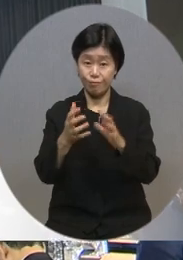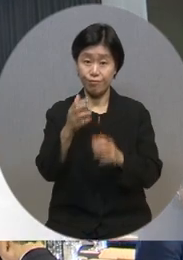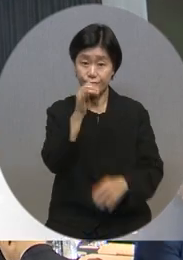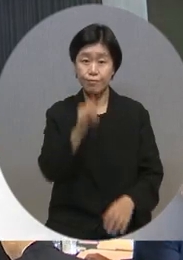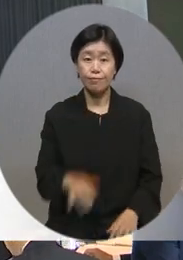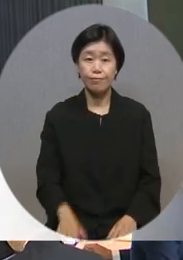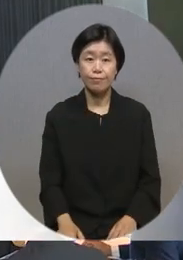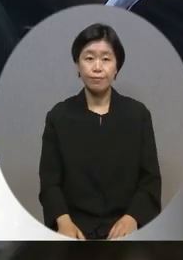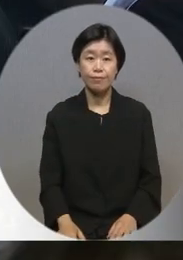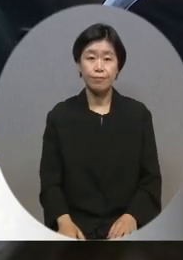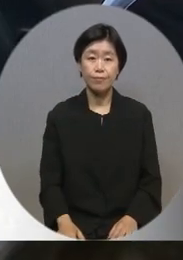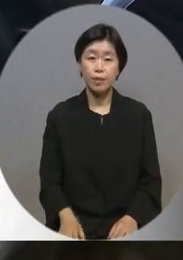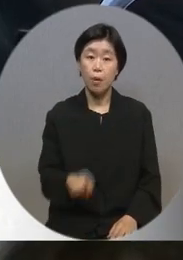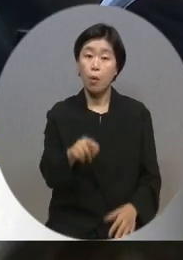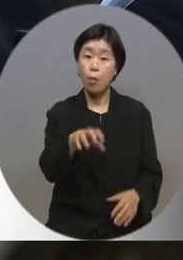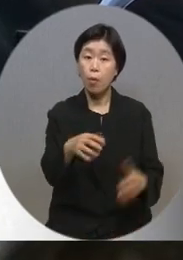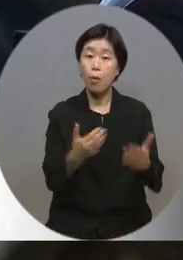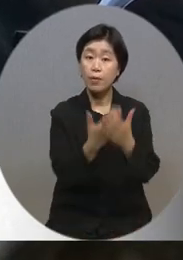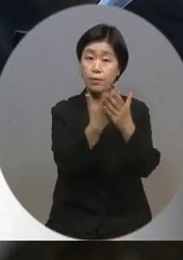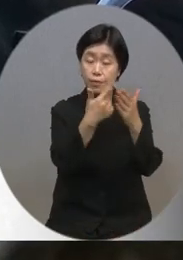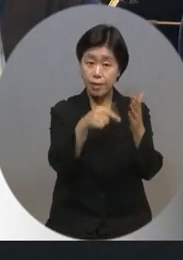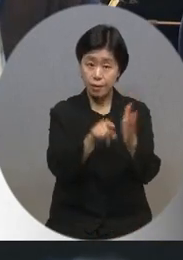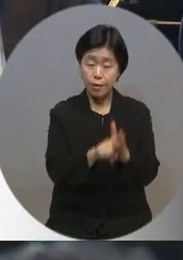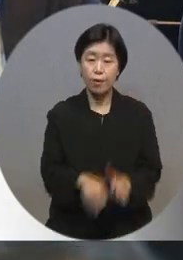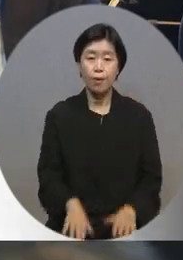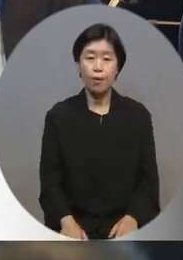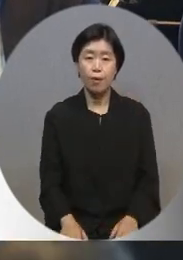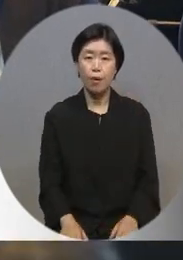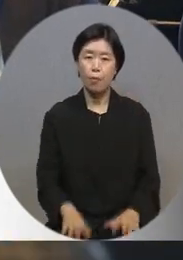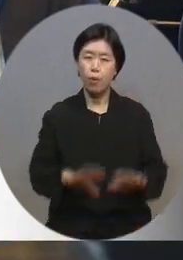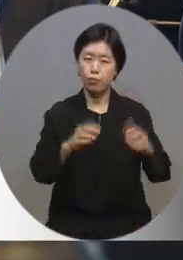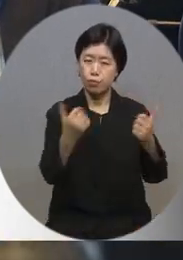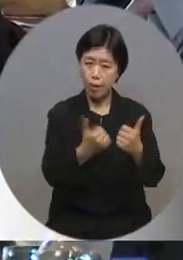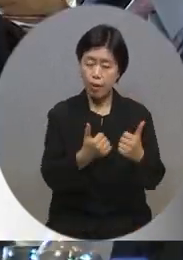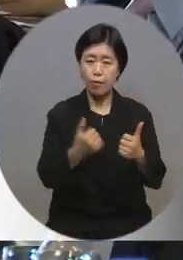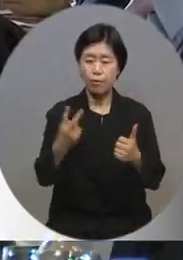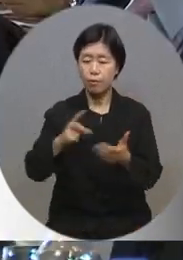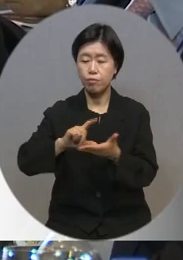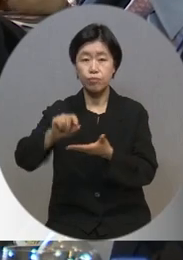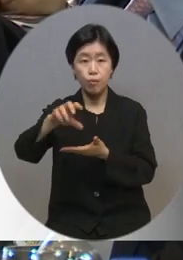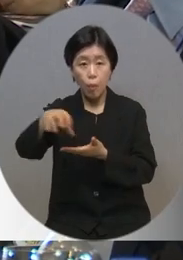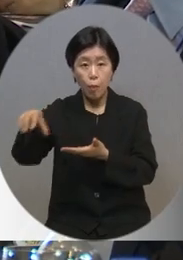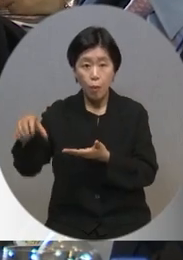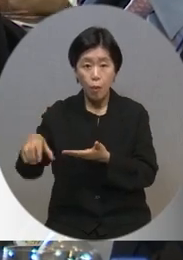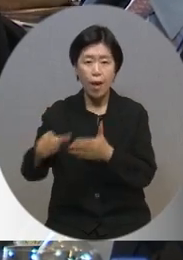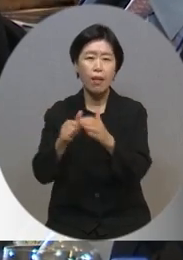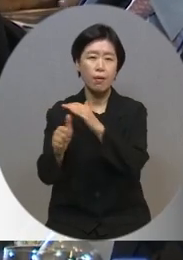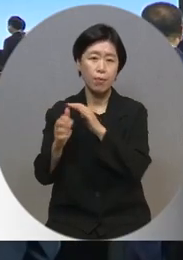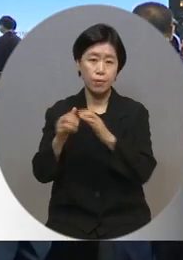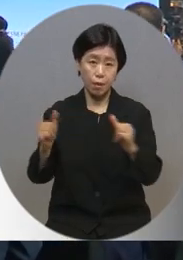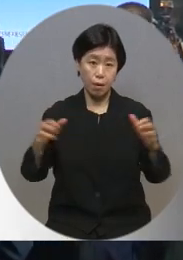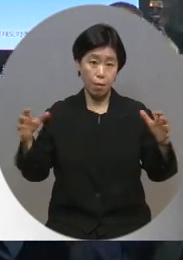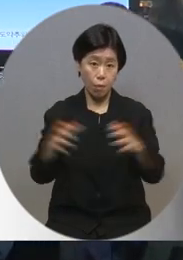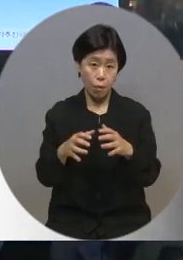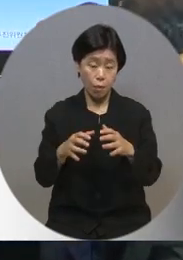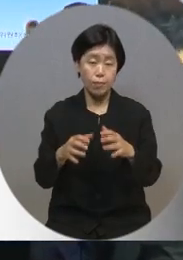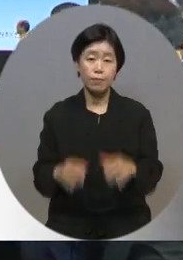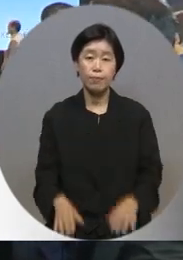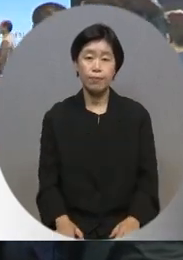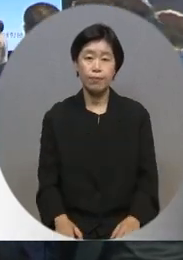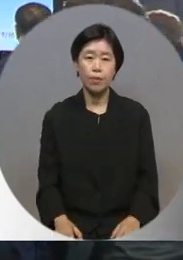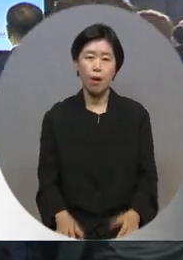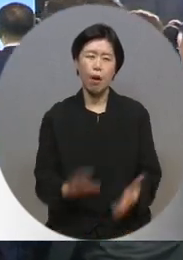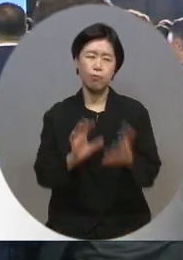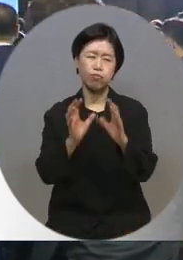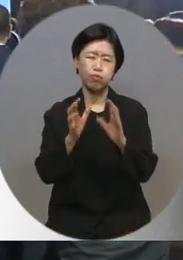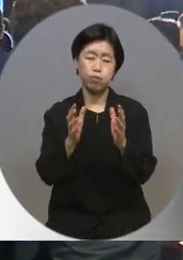전북특별자치도의 성장과 도약을 위해 제22대 국회의원 당선자와 지자체 단체장들이 지난달 20일 전주 그랜드 힐스턴 호텔에서 원탁